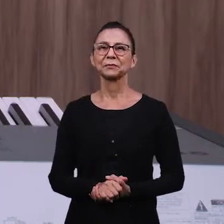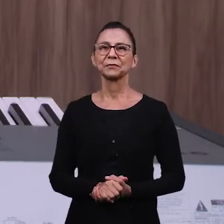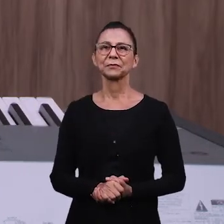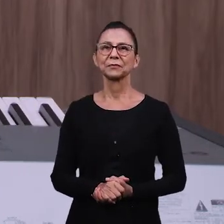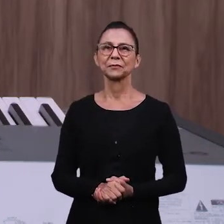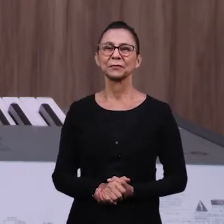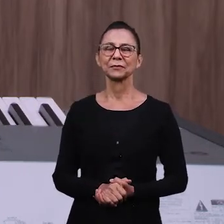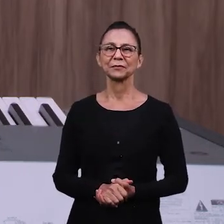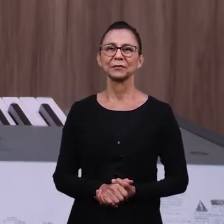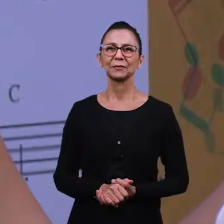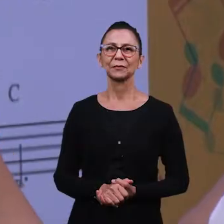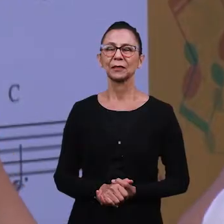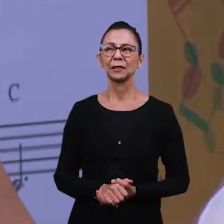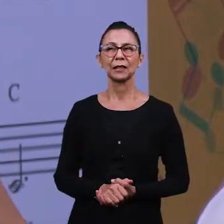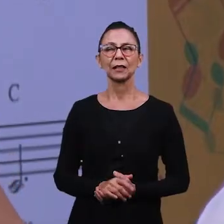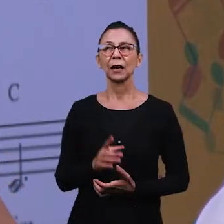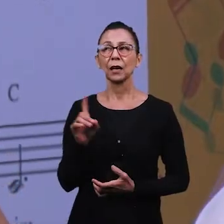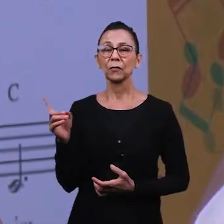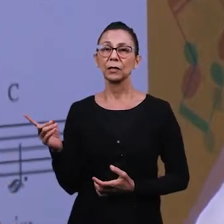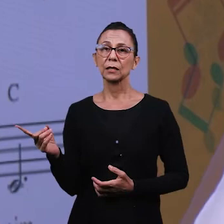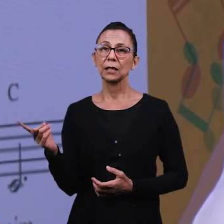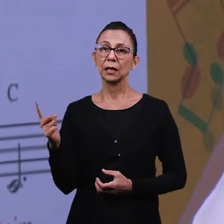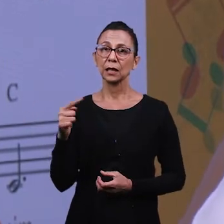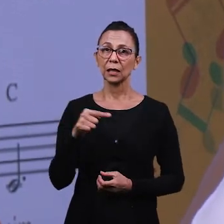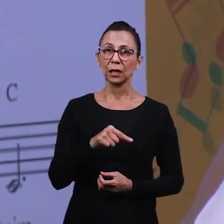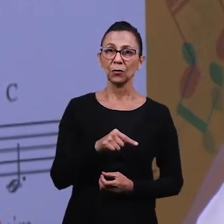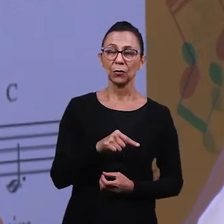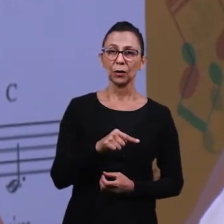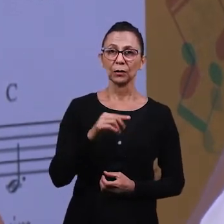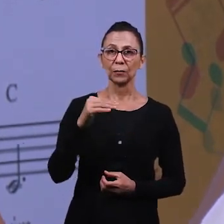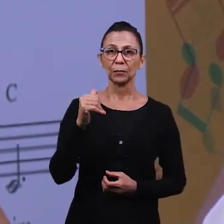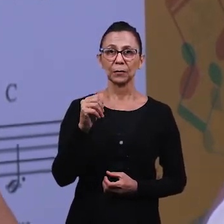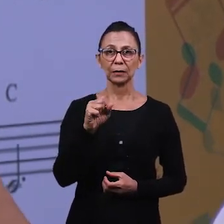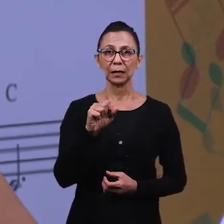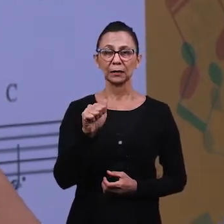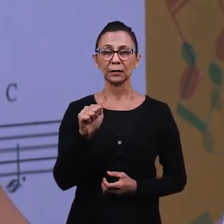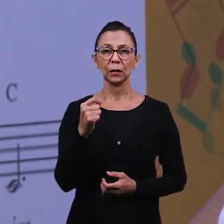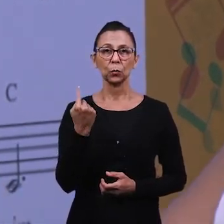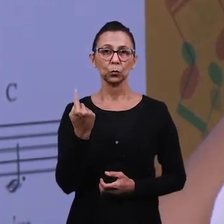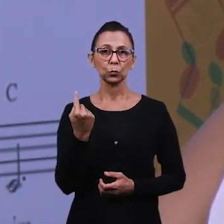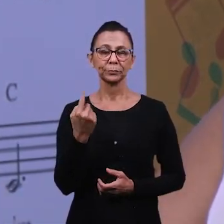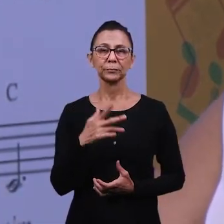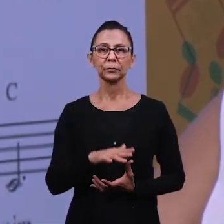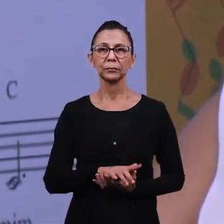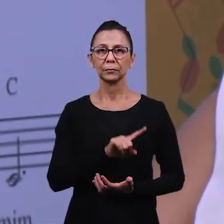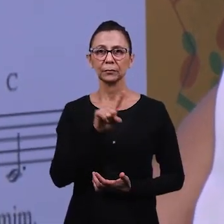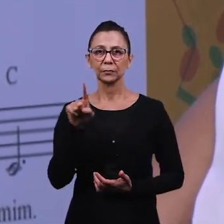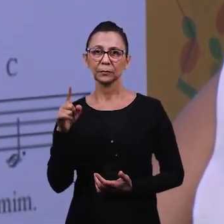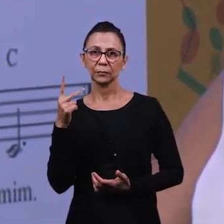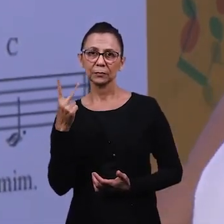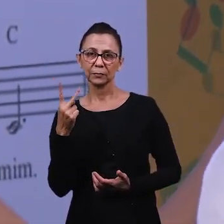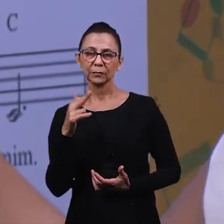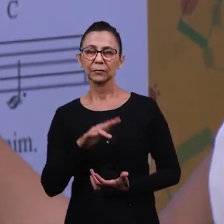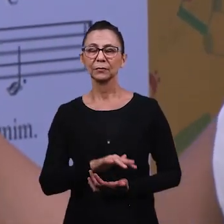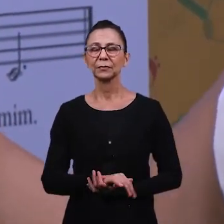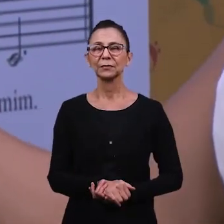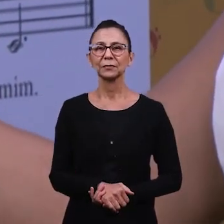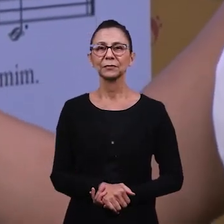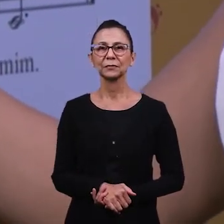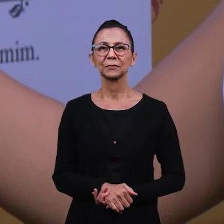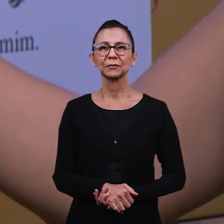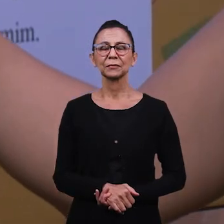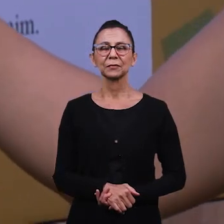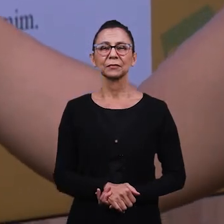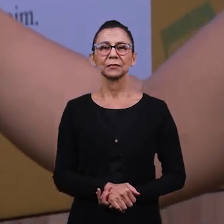Et là, vous ne revenez pas à la case 1, parce que la case 1, c'est la première fois qu'on joue. Maintenant, on va à la case